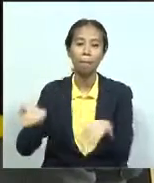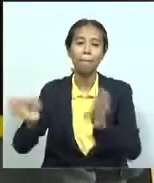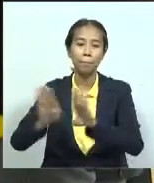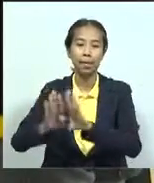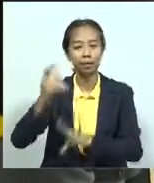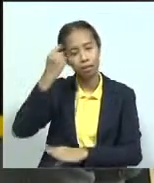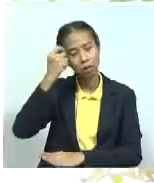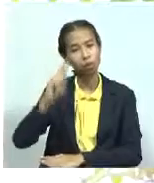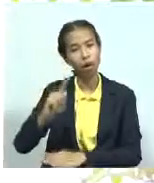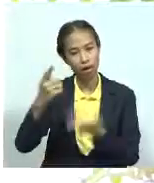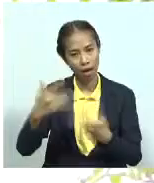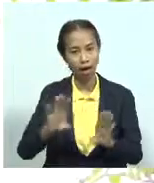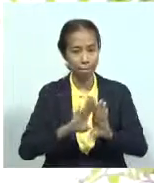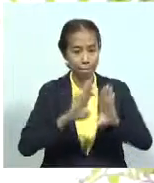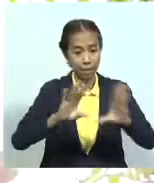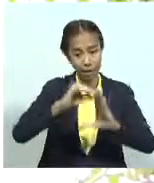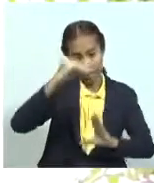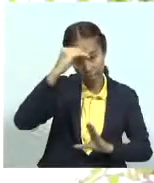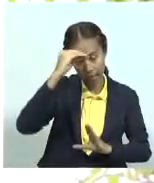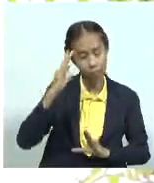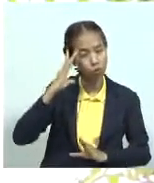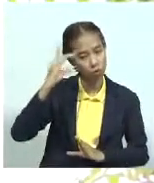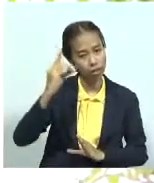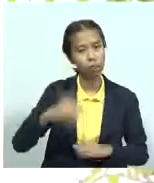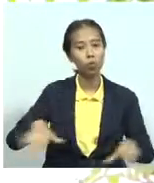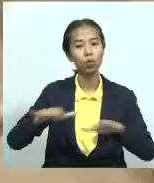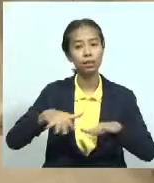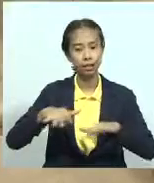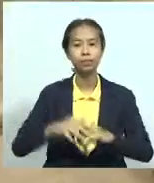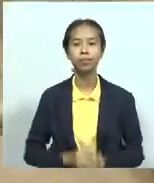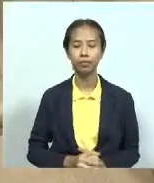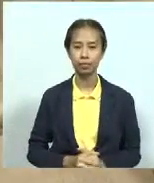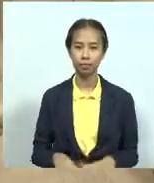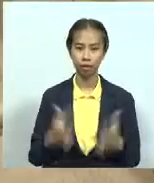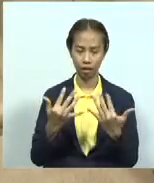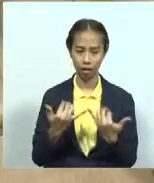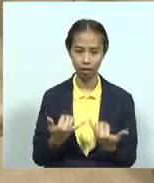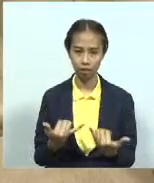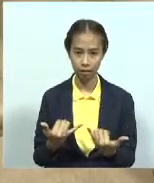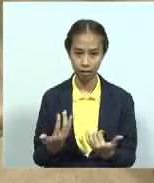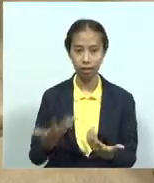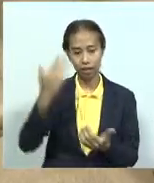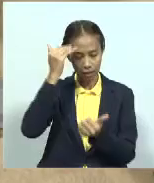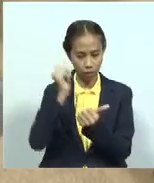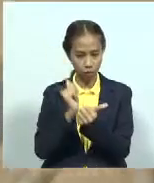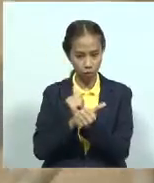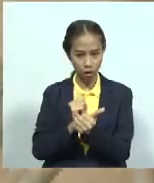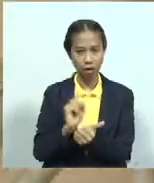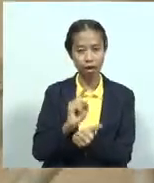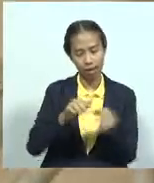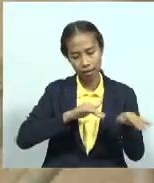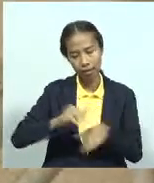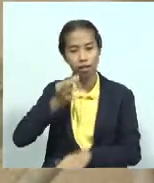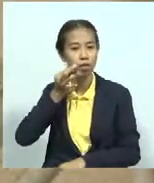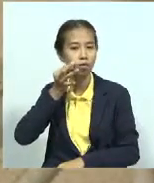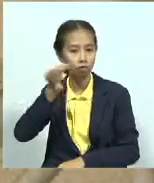1วันและจะเปิดเรียนตามปกติในวันพรุ่งนี้สำหรับการดำเนินคดีตำรวจเตรียมแจ้งข้อกล่าวห